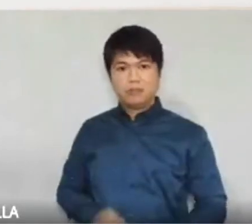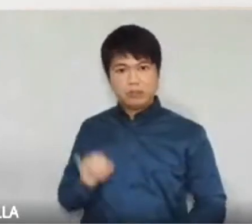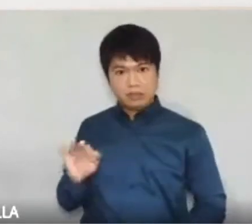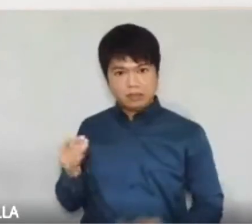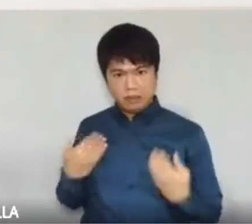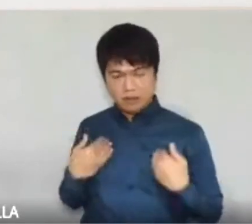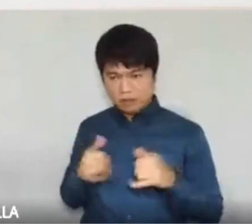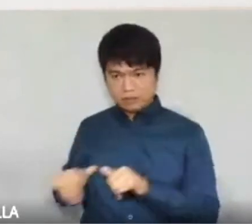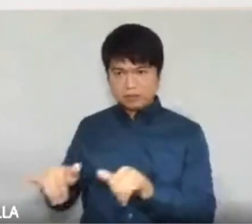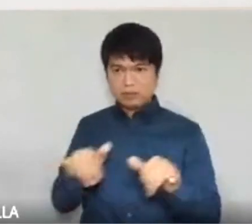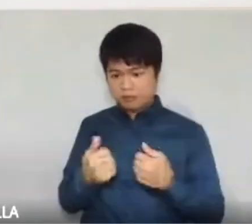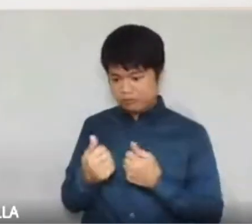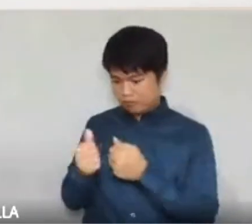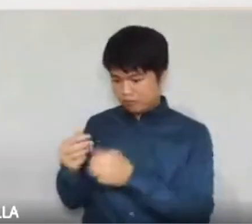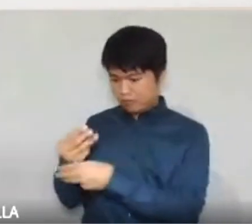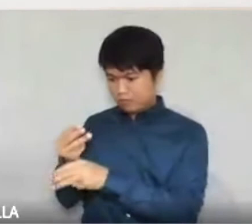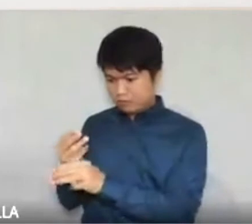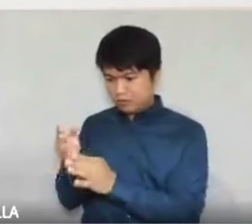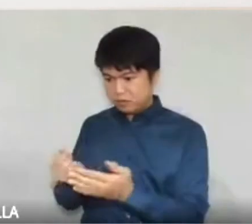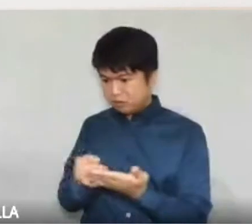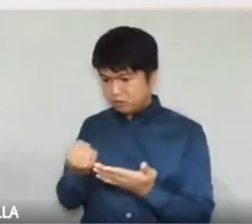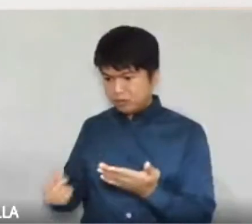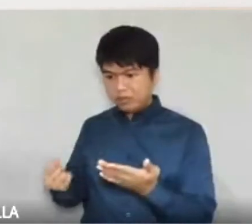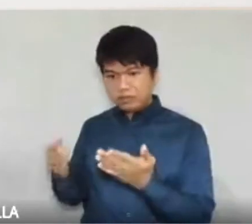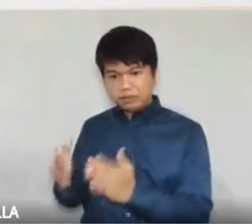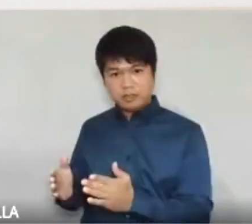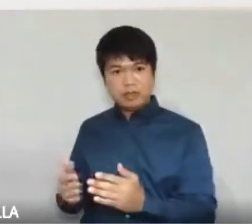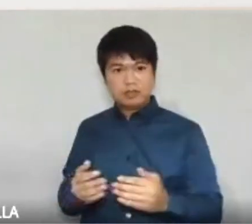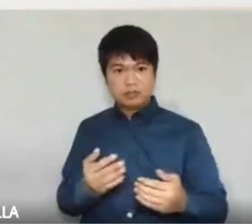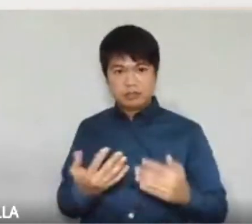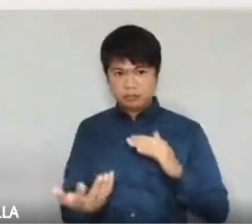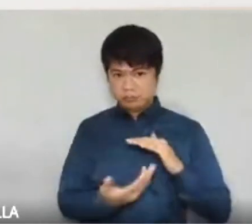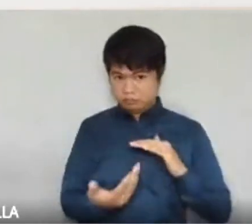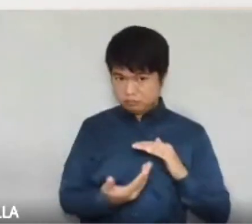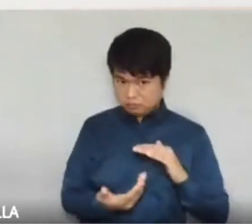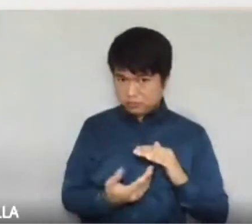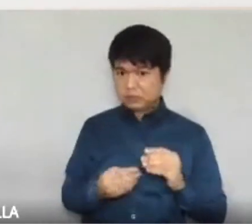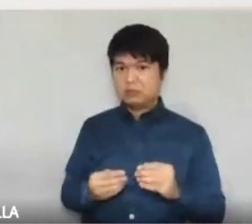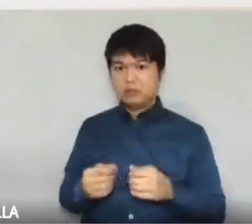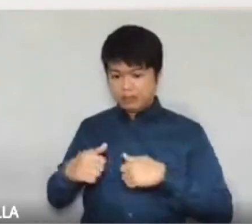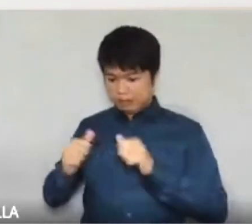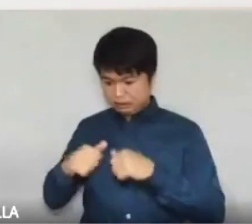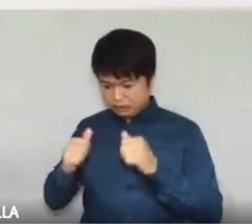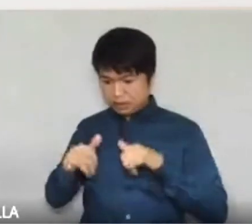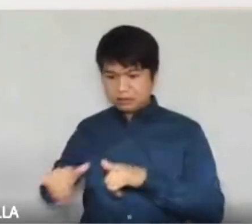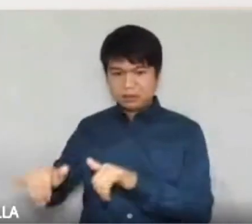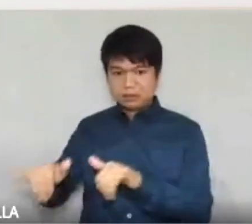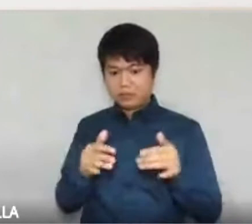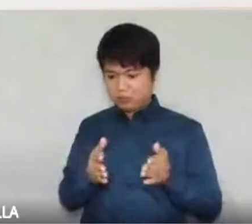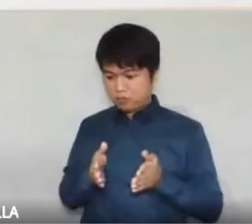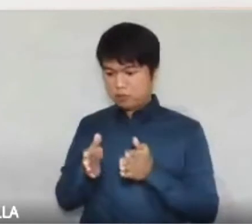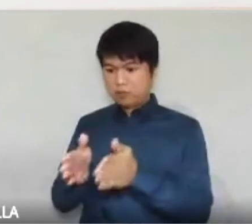manufacturer, supplier, provider sa mga napagkasundoang standard, napagbibigyang daan ang